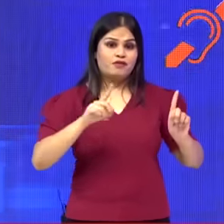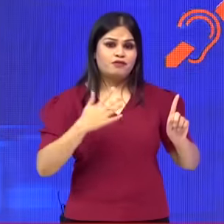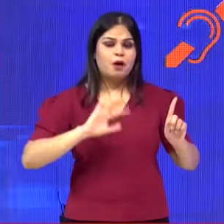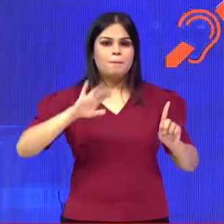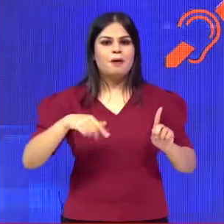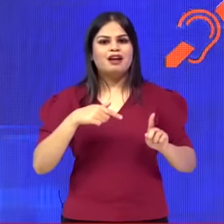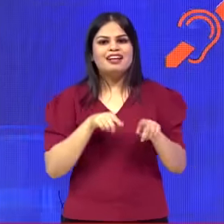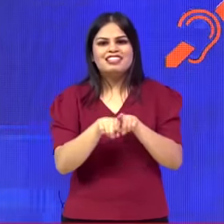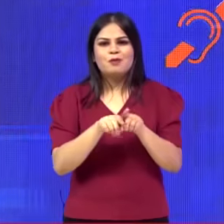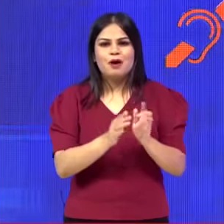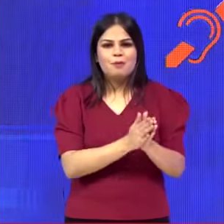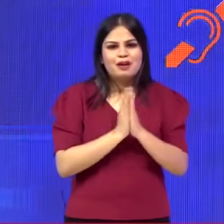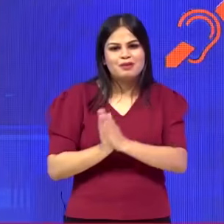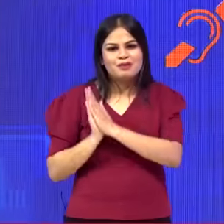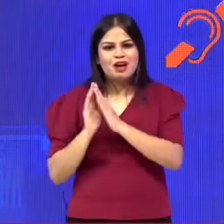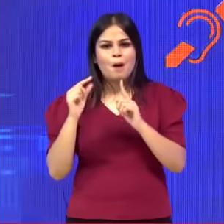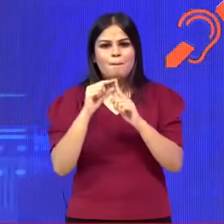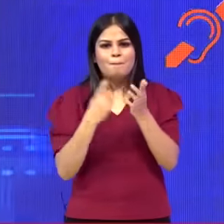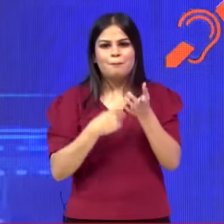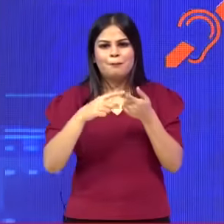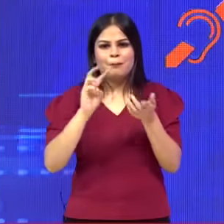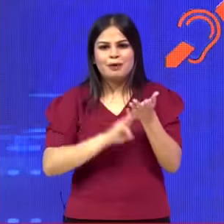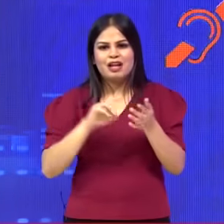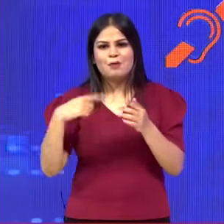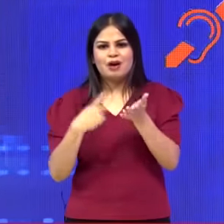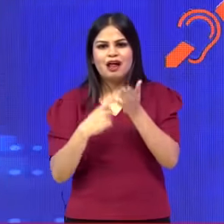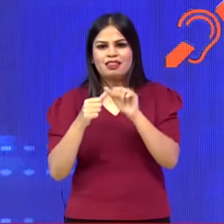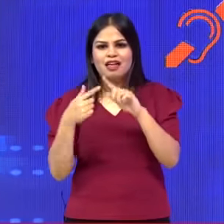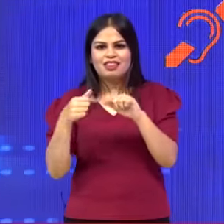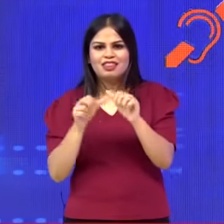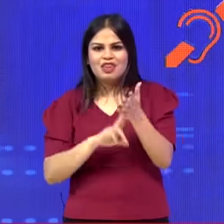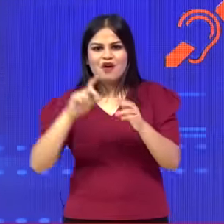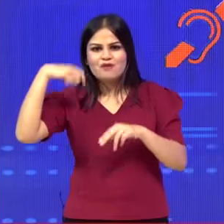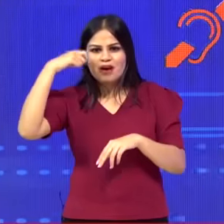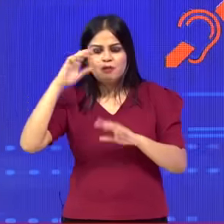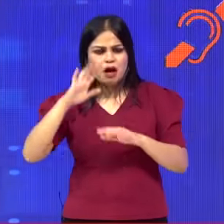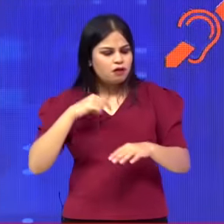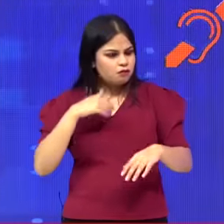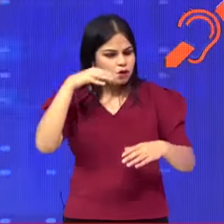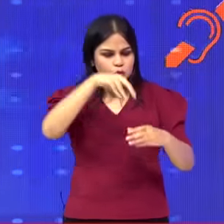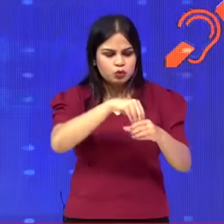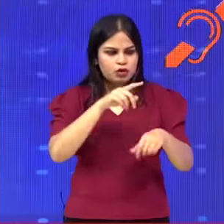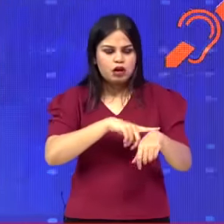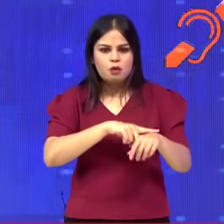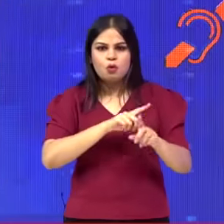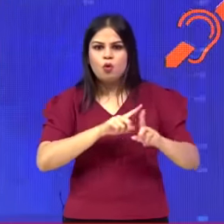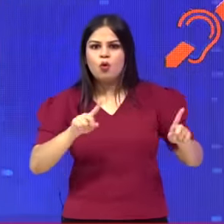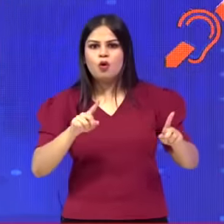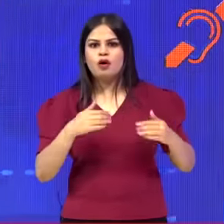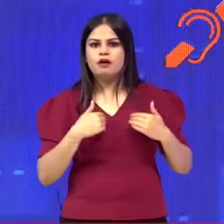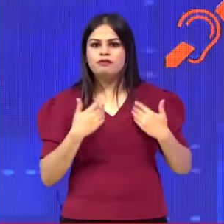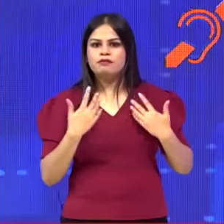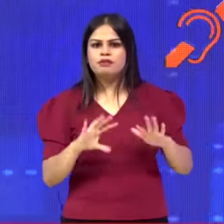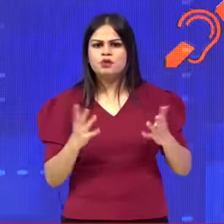Prem Ratan Dhan Paya with him, wo mujhe time laga us film ke andar, ऐसा लगता है कि